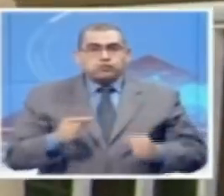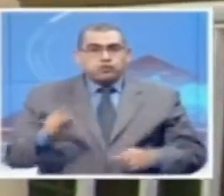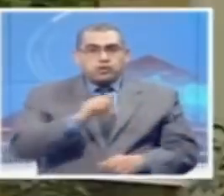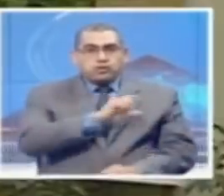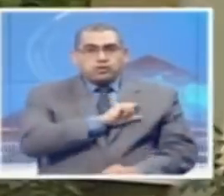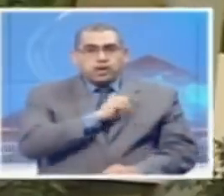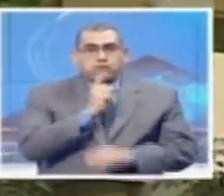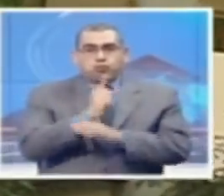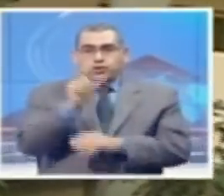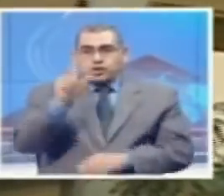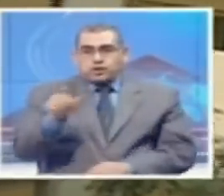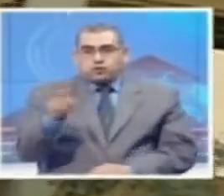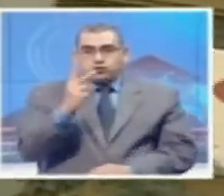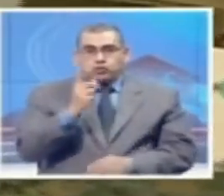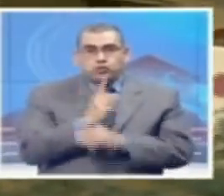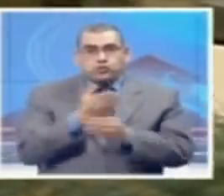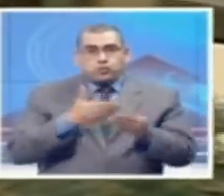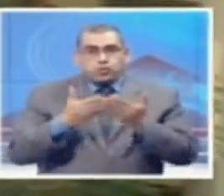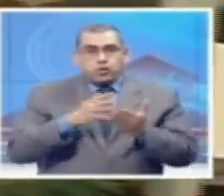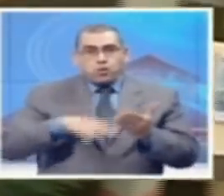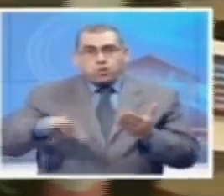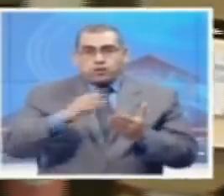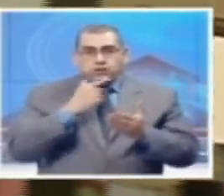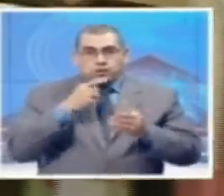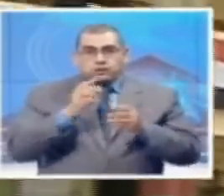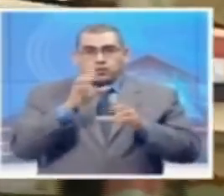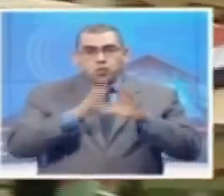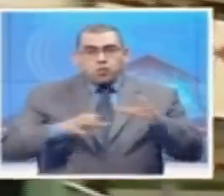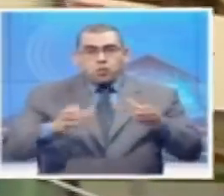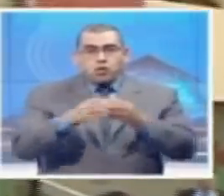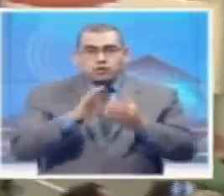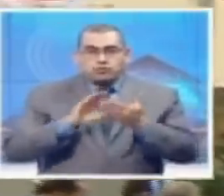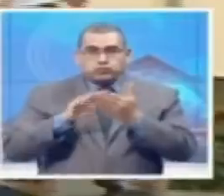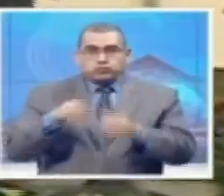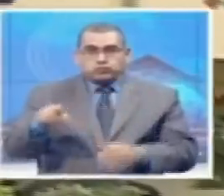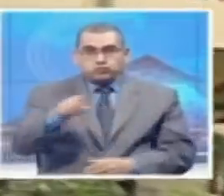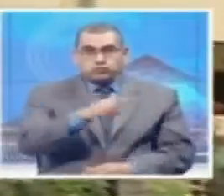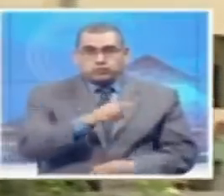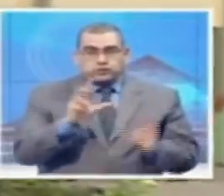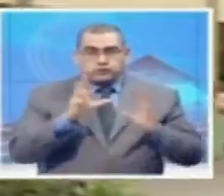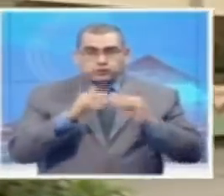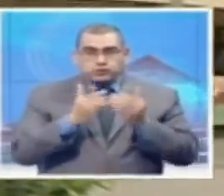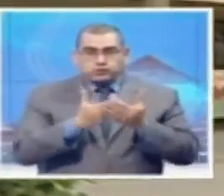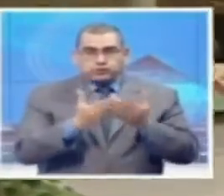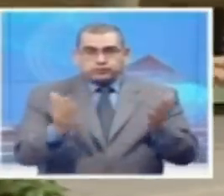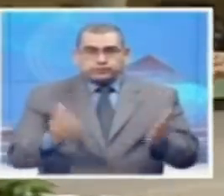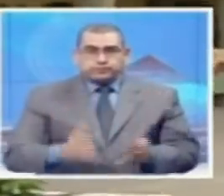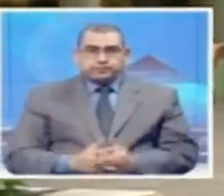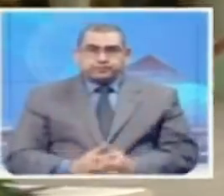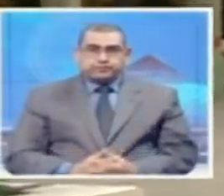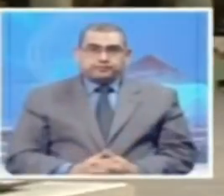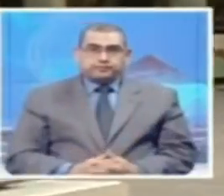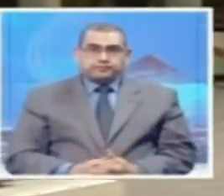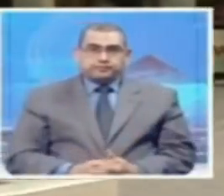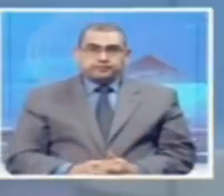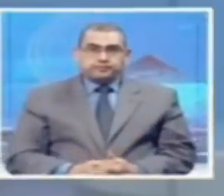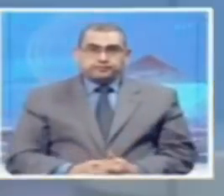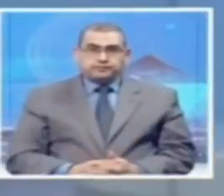للطلاب والمعلمين والإداريين وأطراف المنظومة كافة. سارة متولي، التلفزيون المصري.